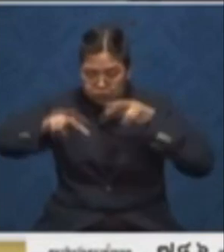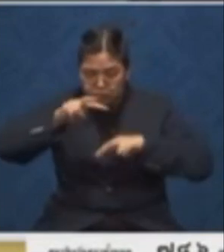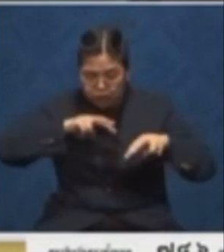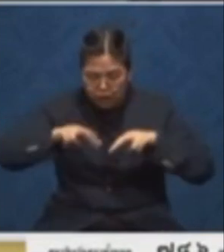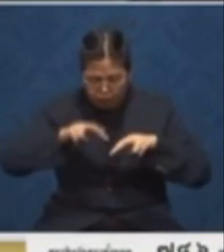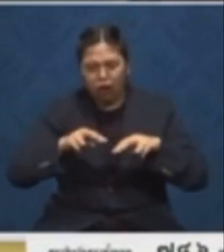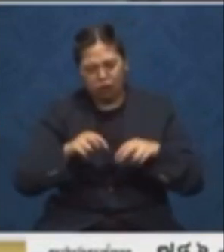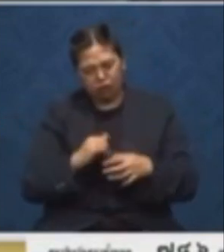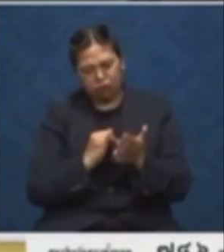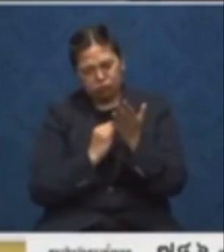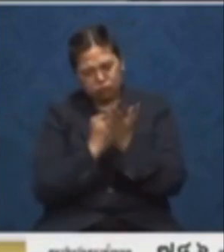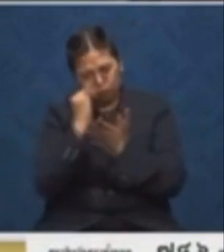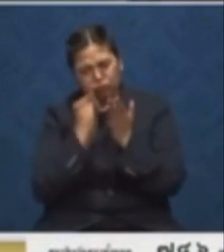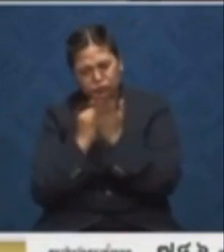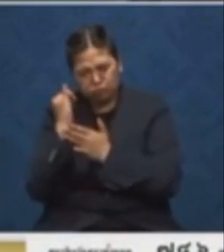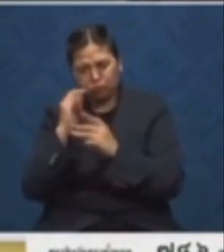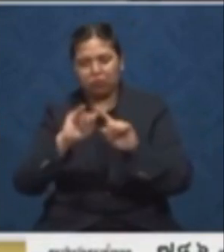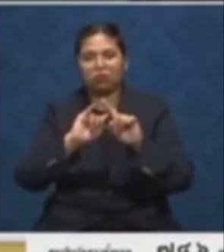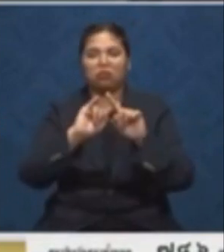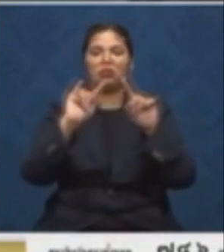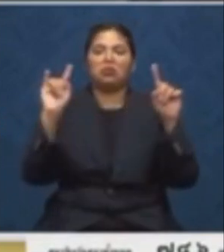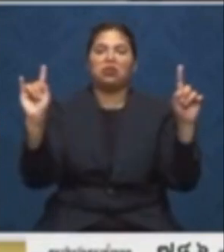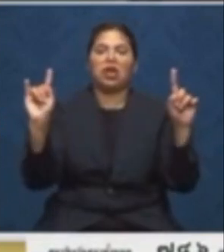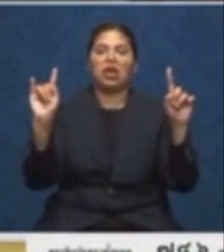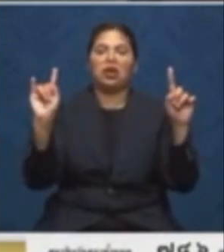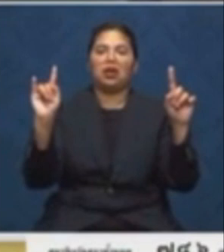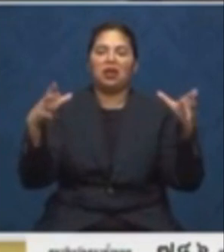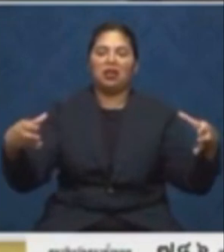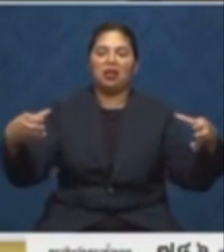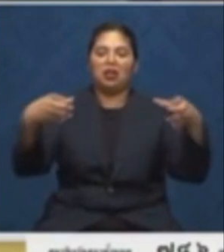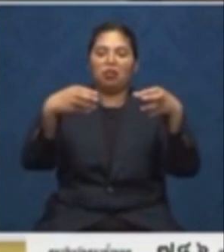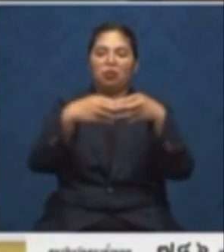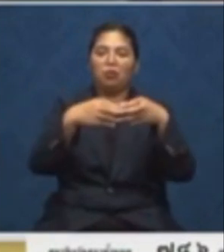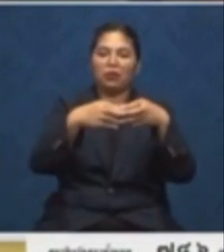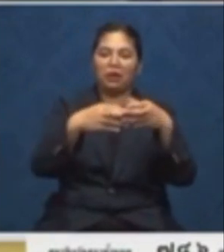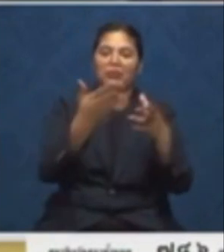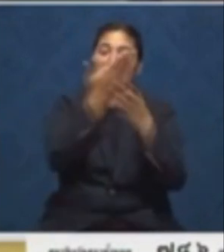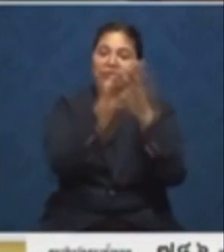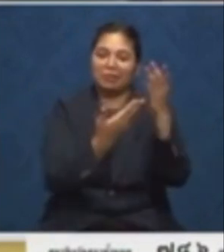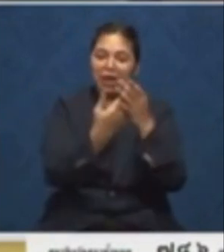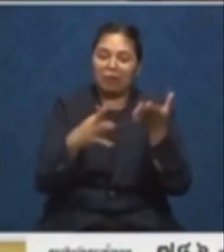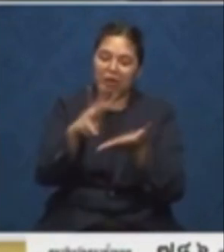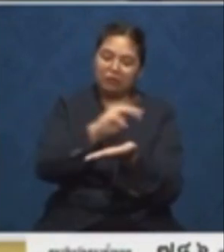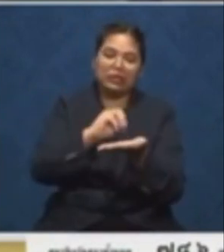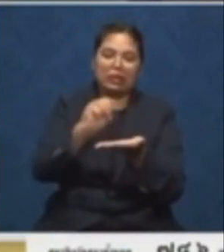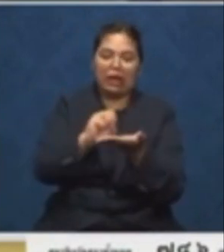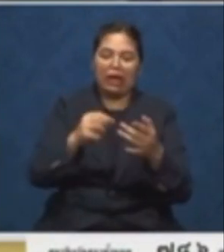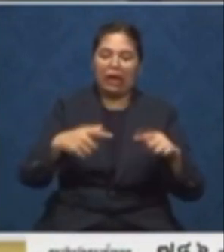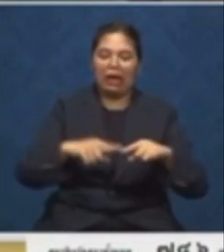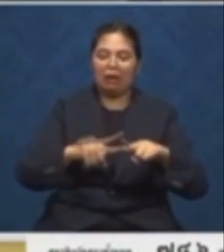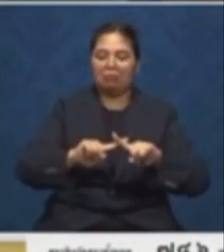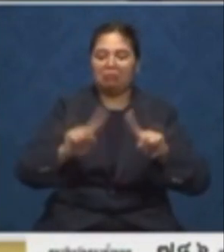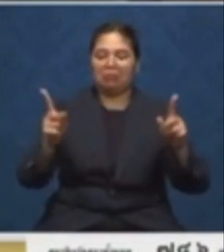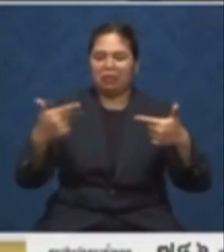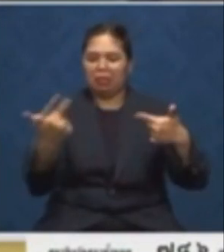การแต่ว่าเป็นคนละพวกกับสภามหาวิทยาลัยในที่สุดก็หาเรื่องเตะทวงกันไ